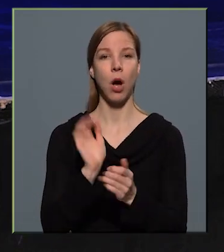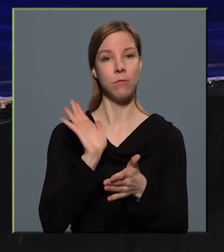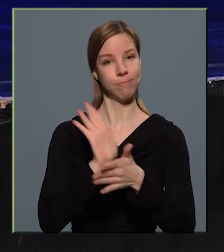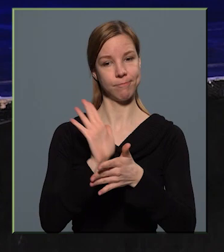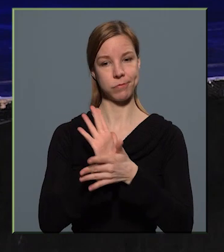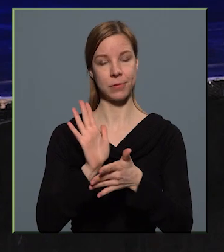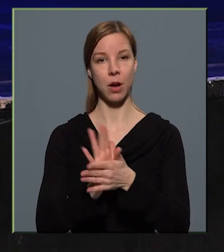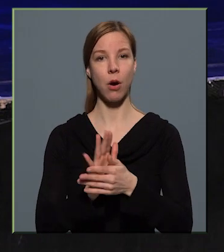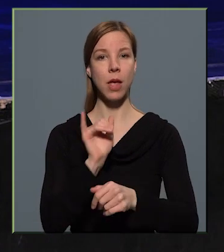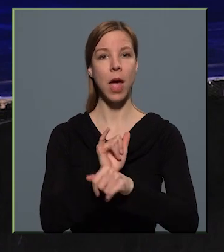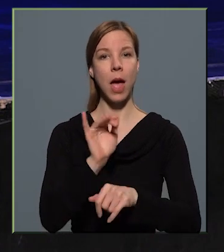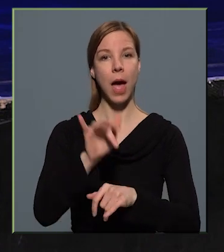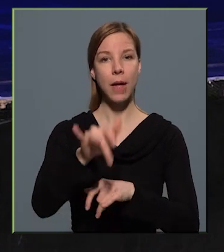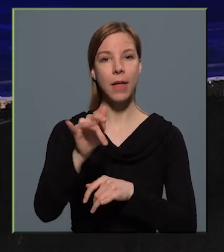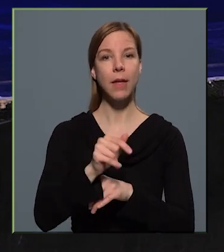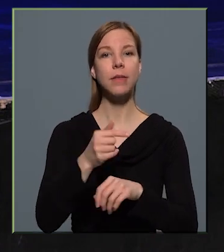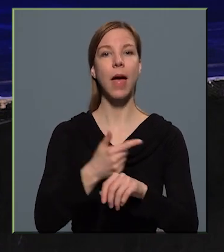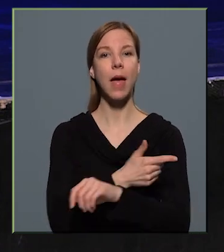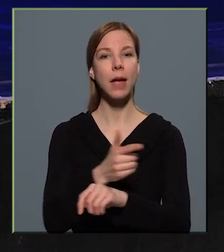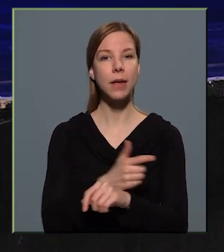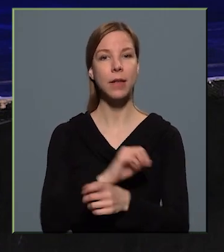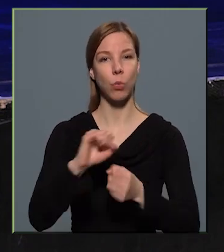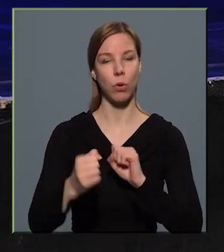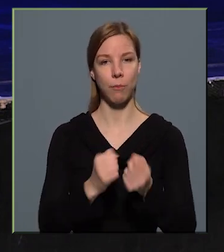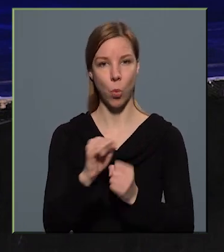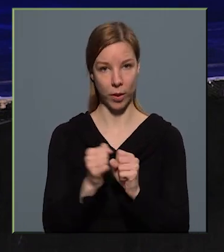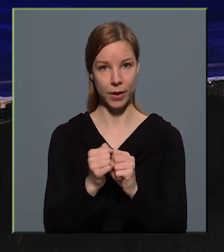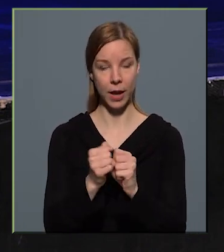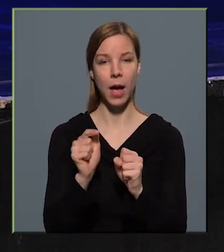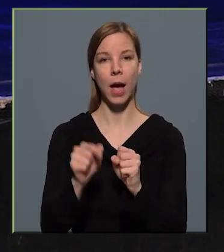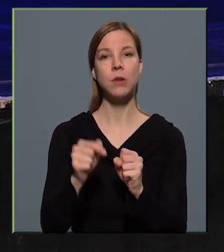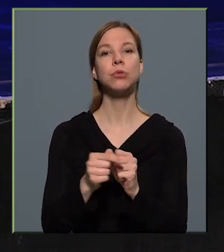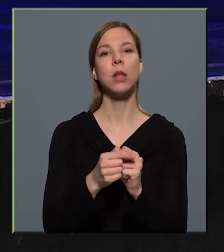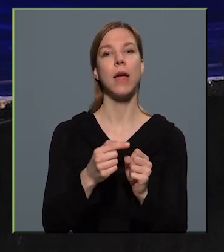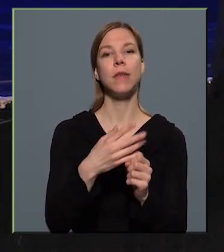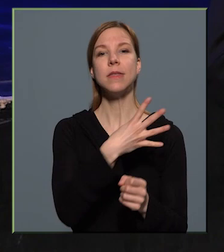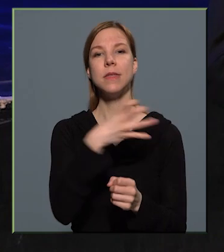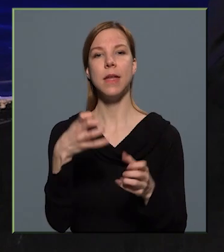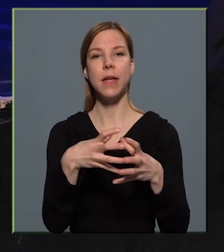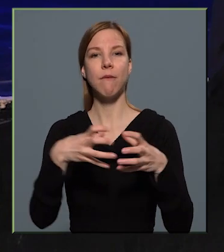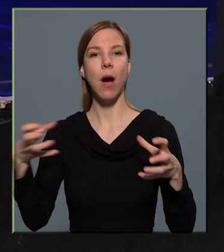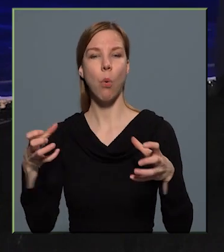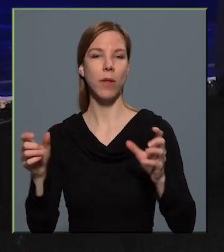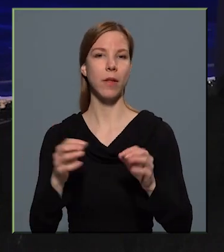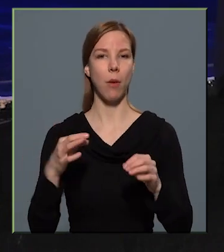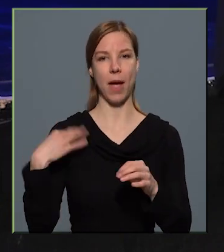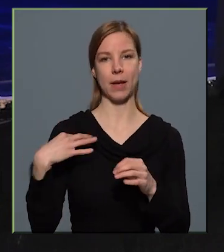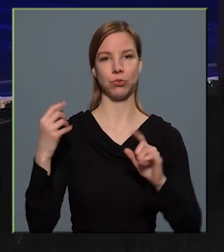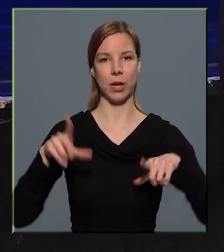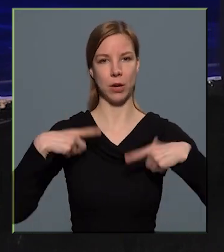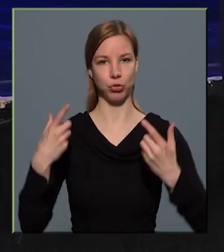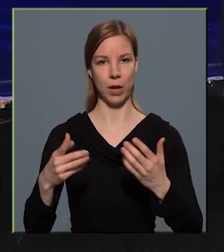2,5 óra mozgással is több mint 4 évvel növelhető az egészségben eltöltött évek száma. Révész Máriusz